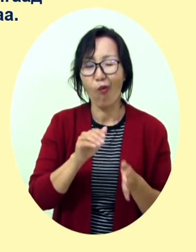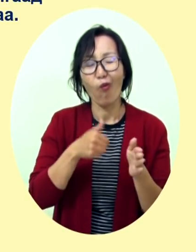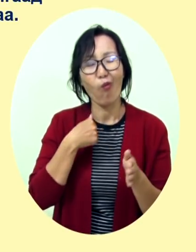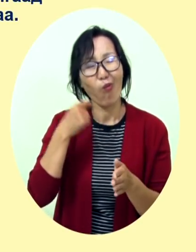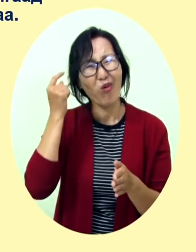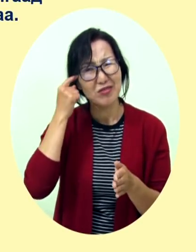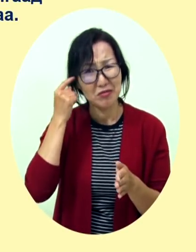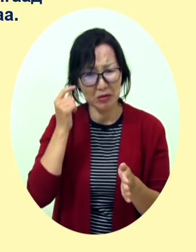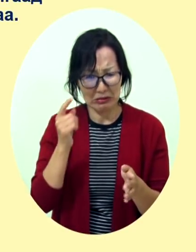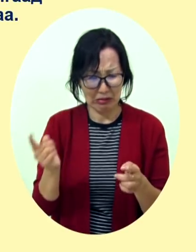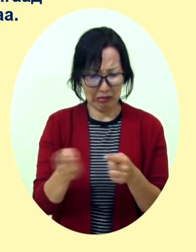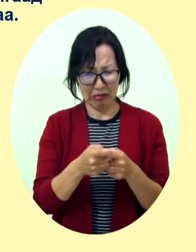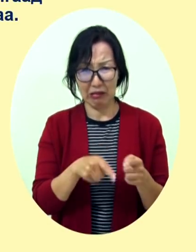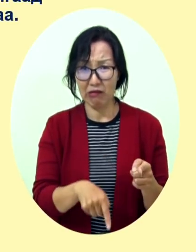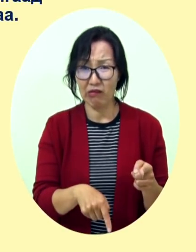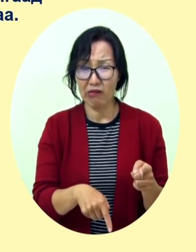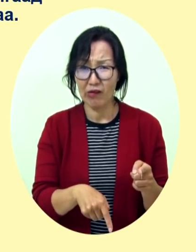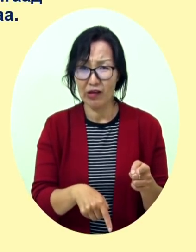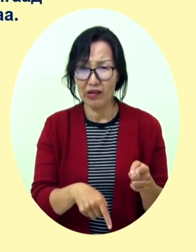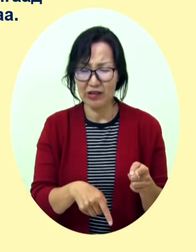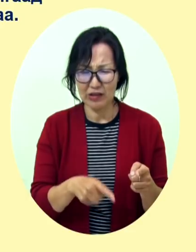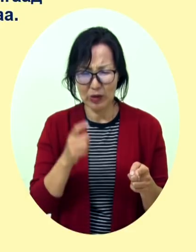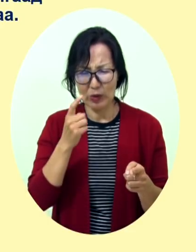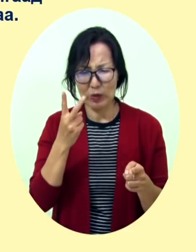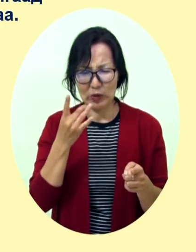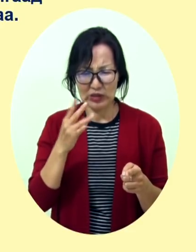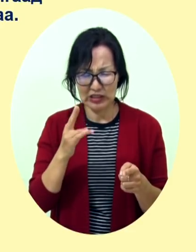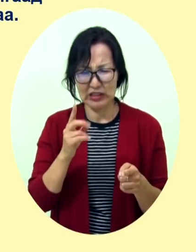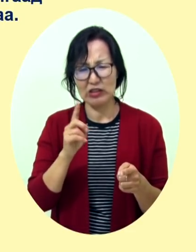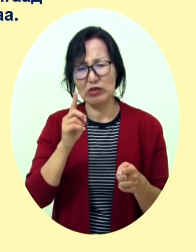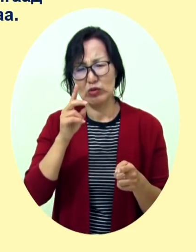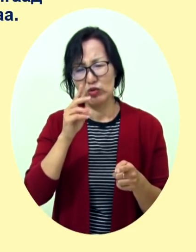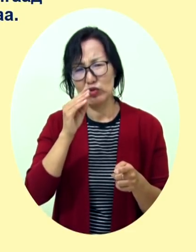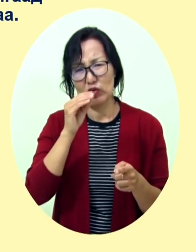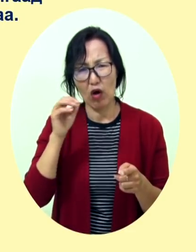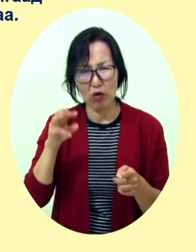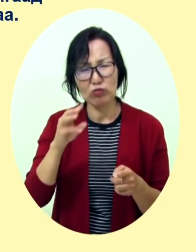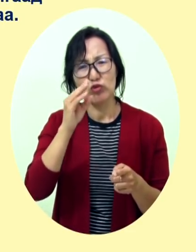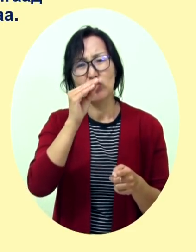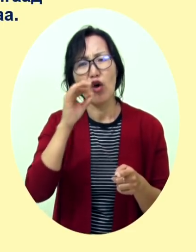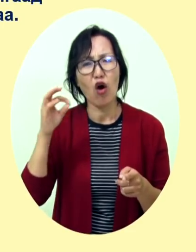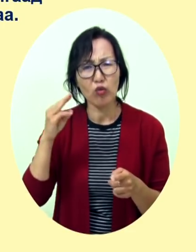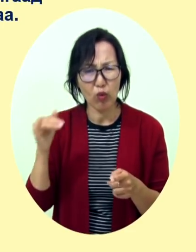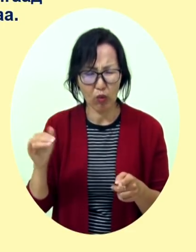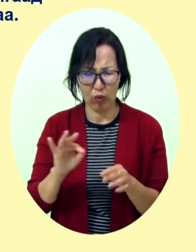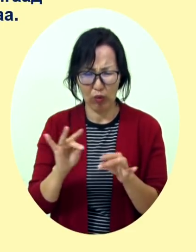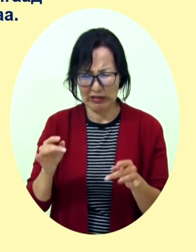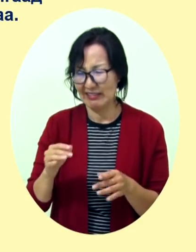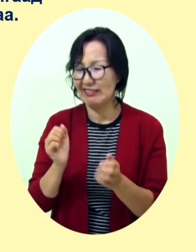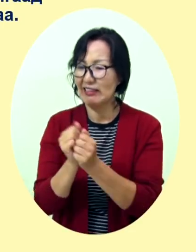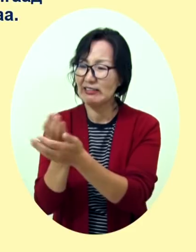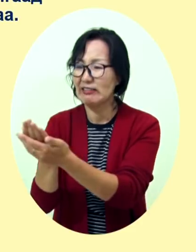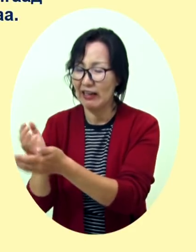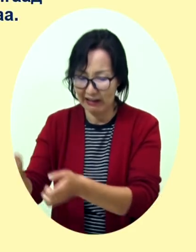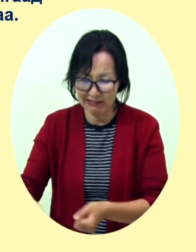бодож байсан чинь газар их хатуу байв. Хурцнээс илүү лом, жоту хэрэг болж найз нараасаа